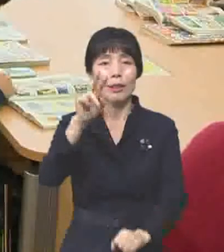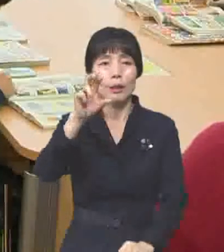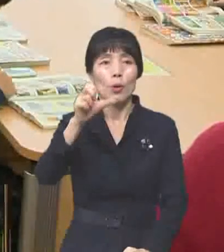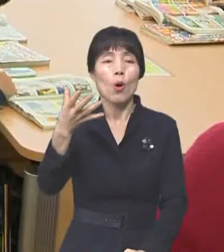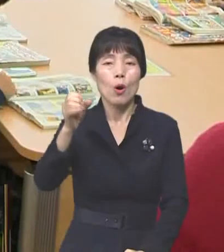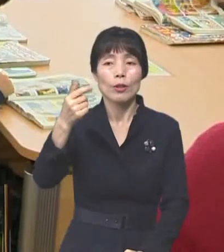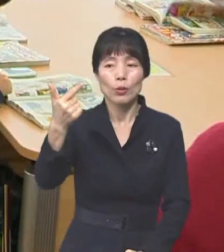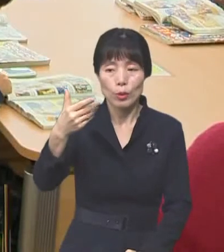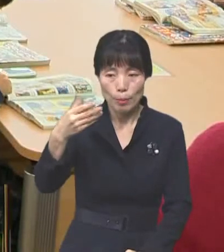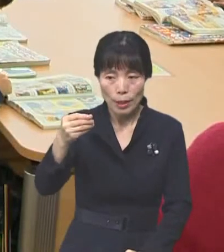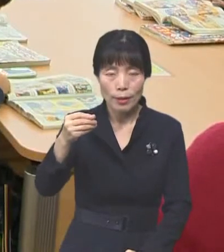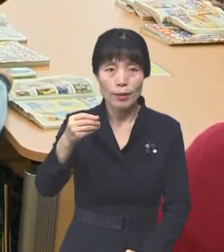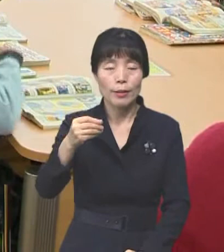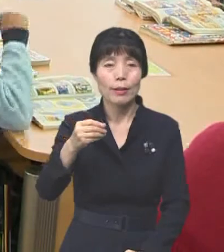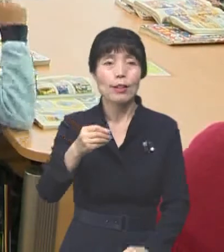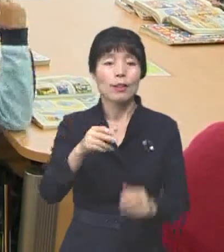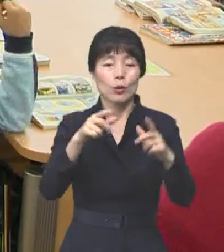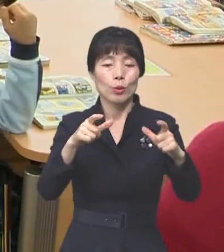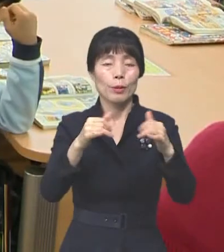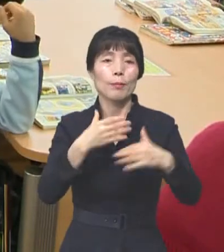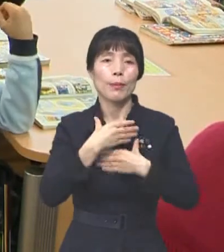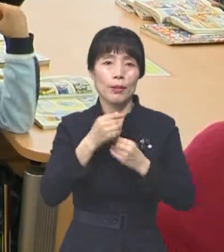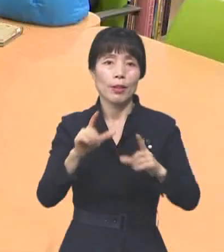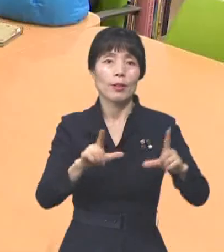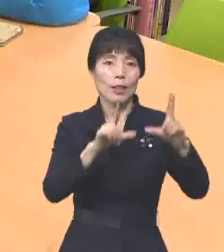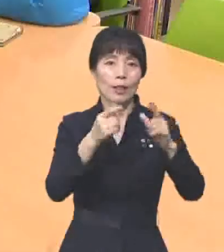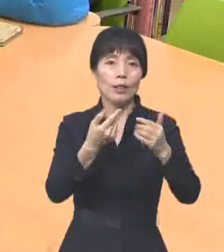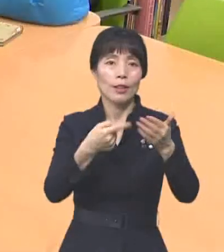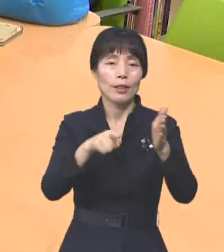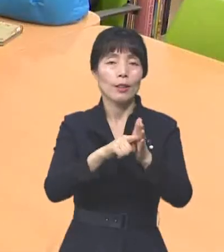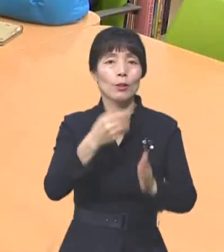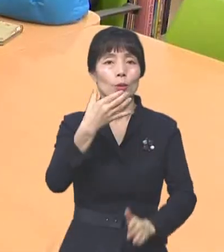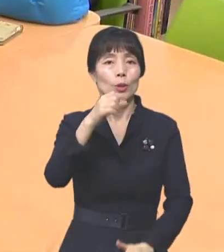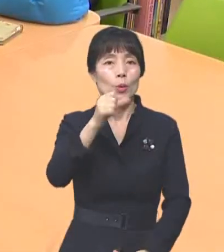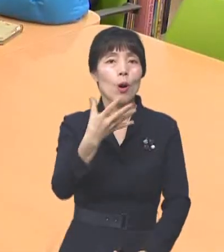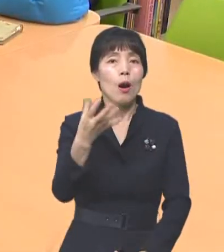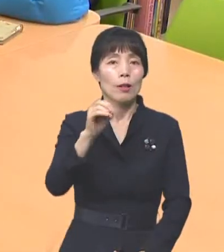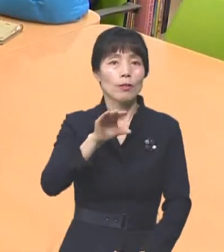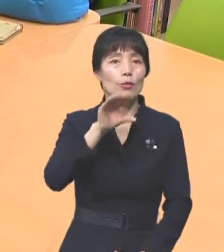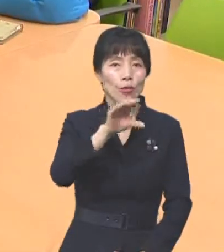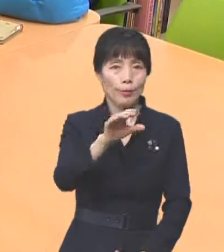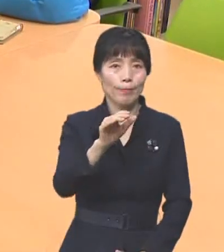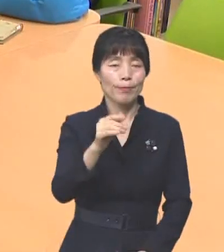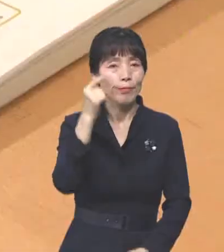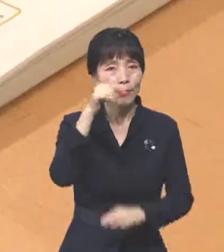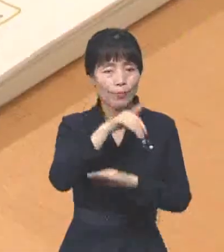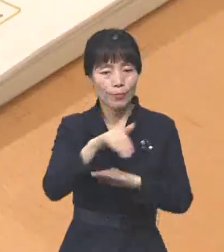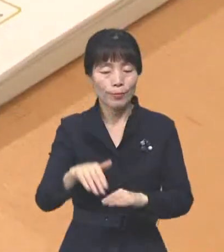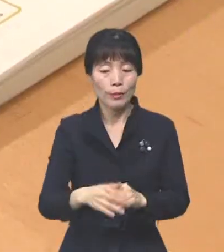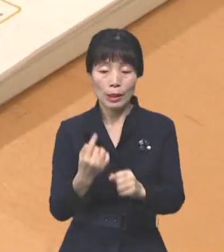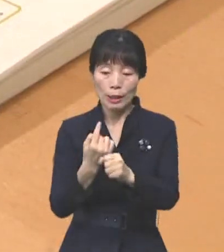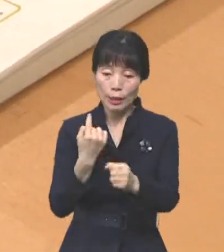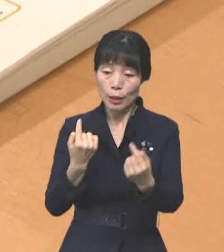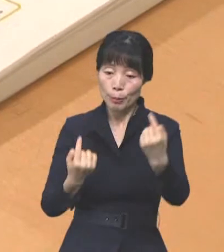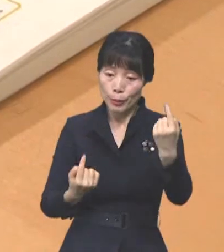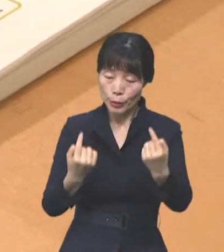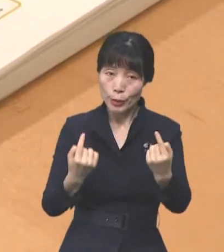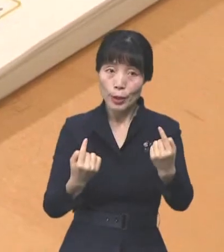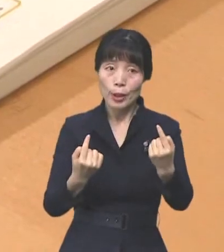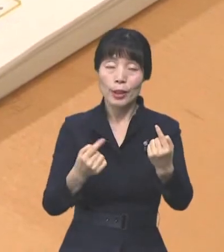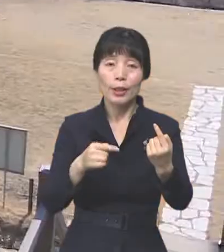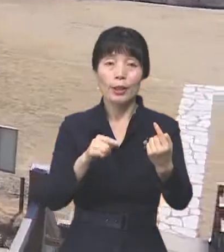편의시설 관련 사업에 95억 원이 투입됩니다. 반면 교육 분야 예산은 전년보다 80% 가까이